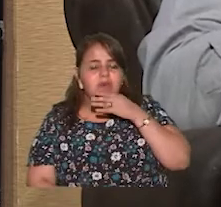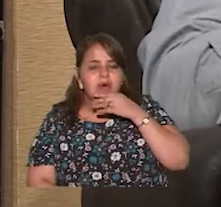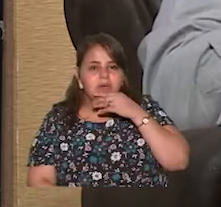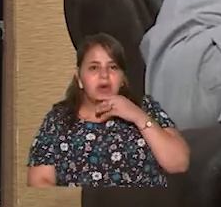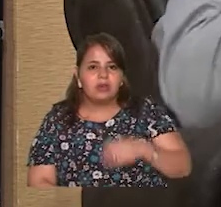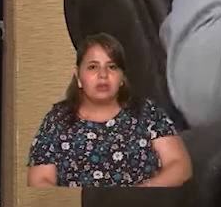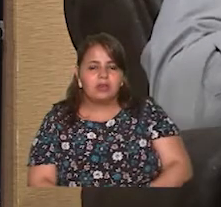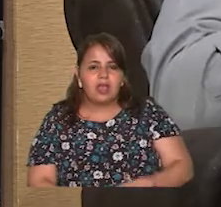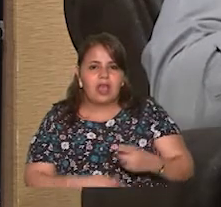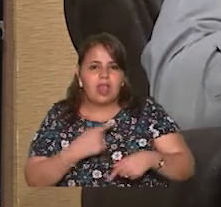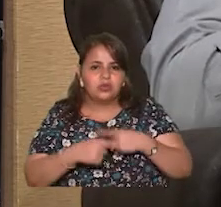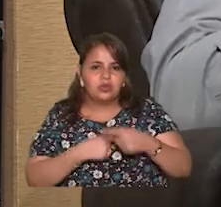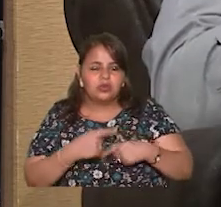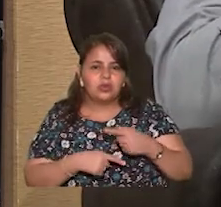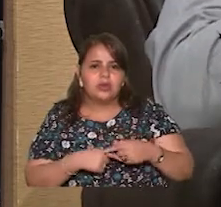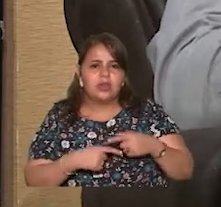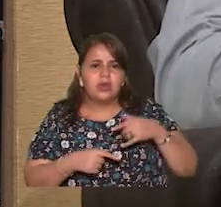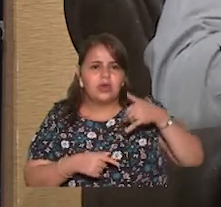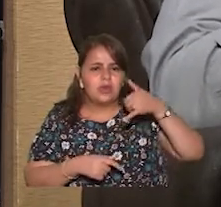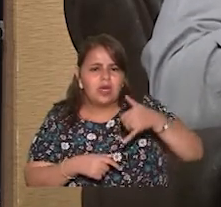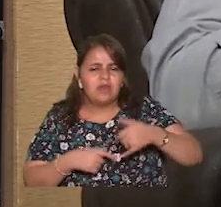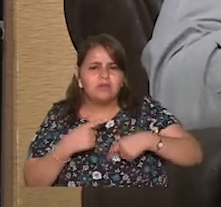طول واقف عند مجاري المياه